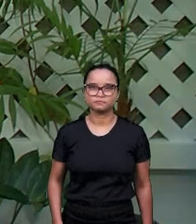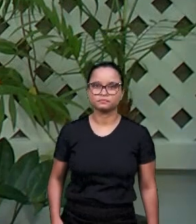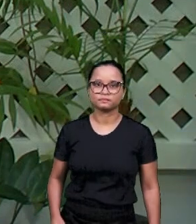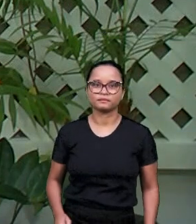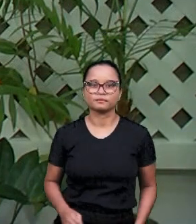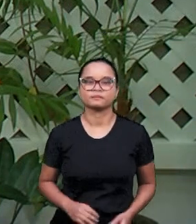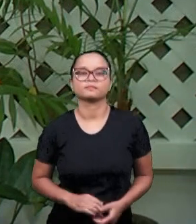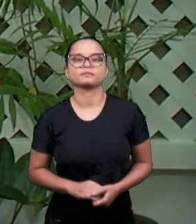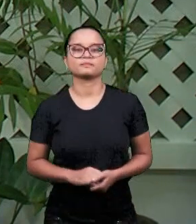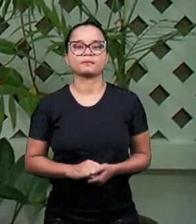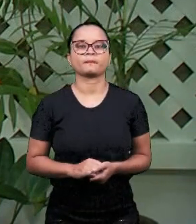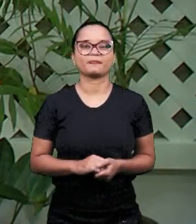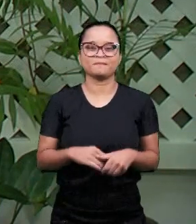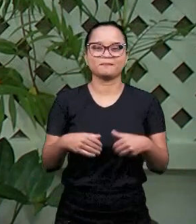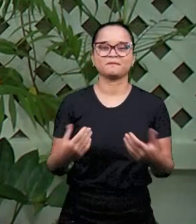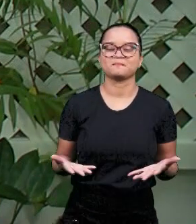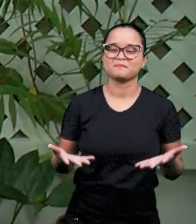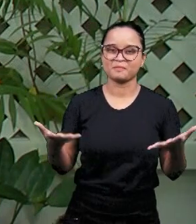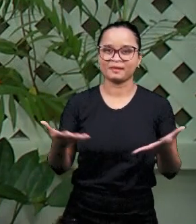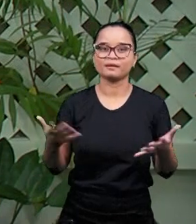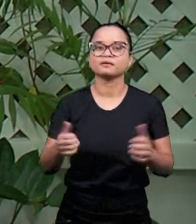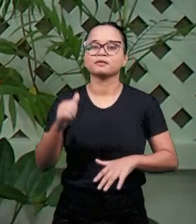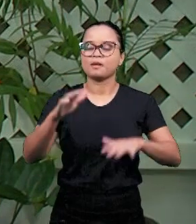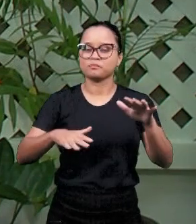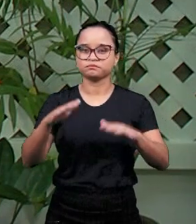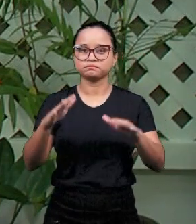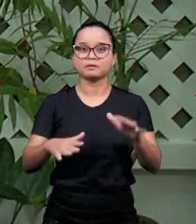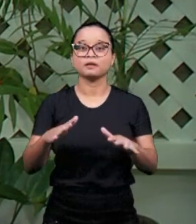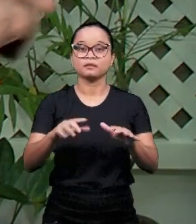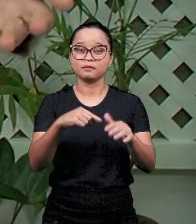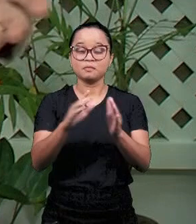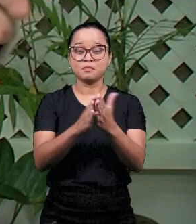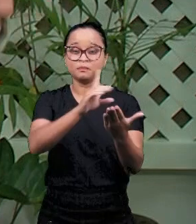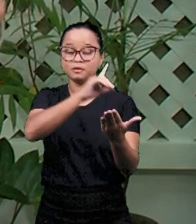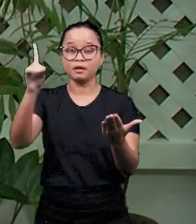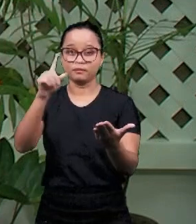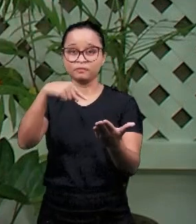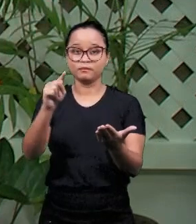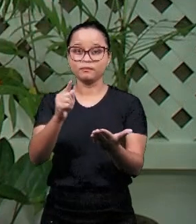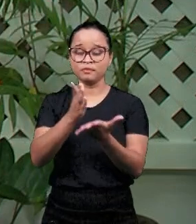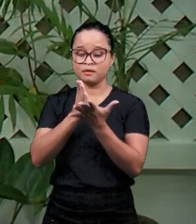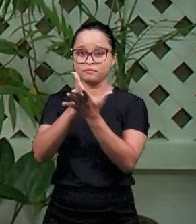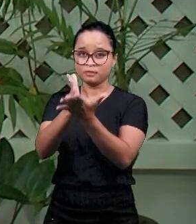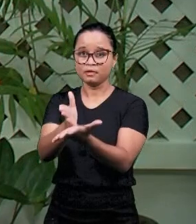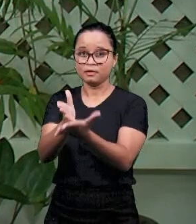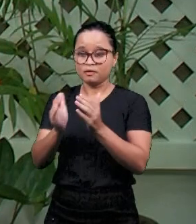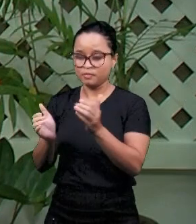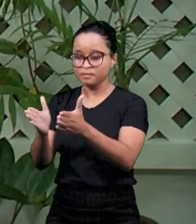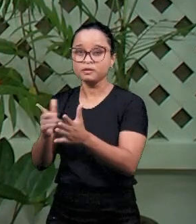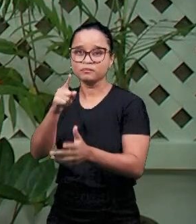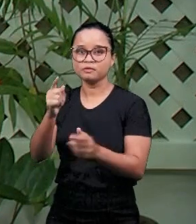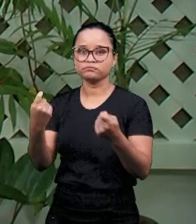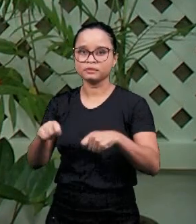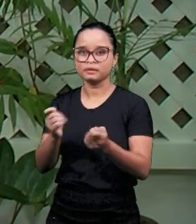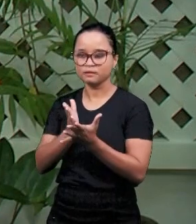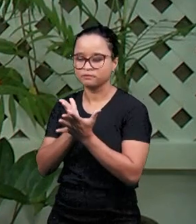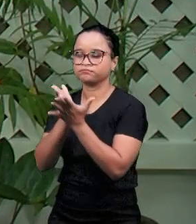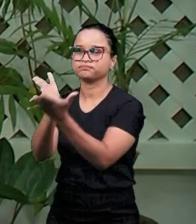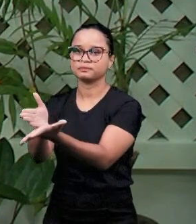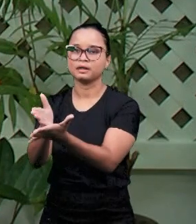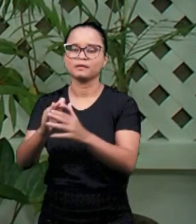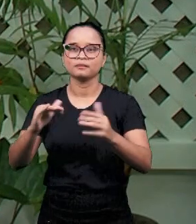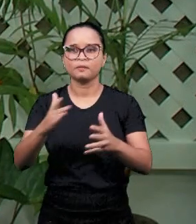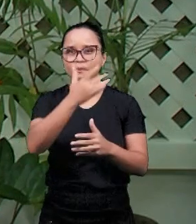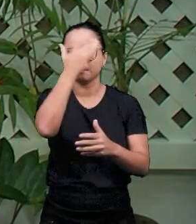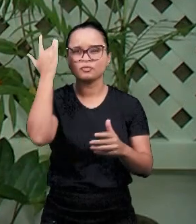C. Maintenant, il doit avoir sa propre expérience avec la parole et suivre. Ça, c'est le chemin et marcher dans le chemin. Les